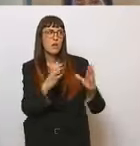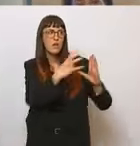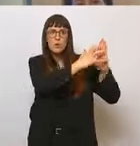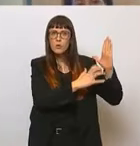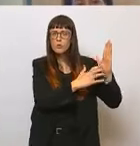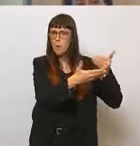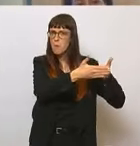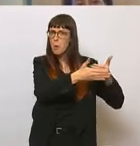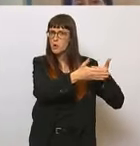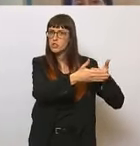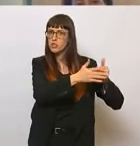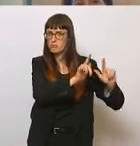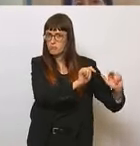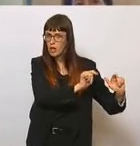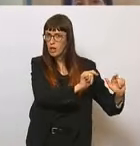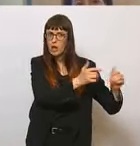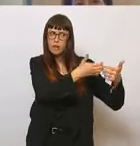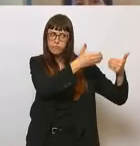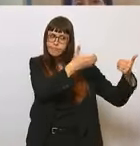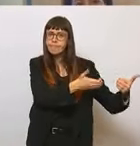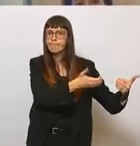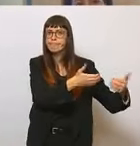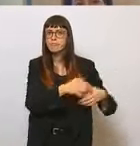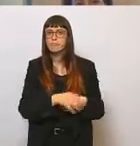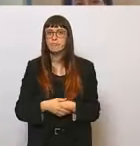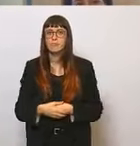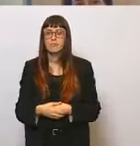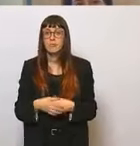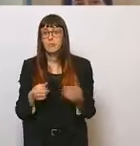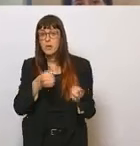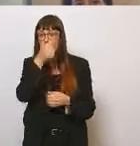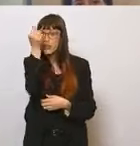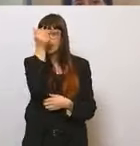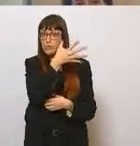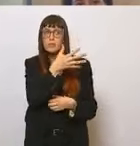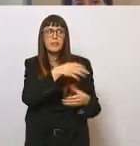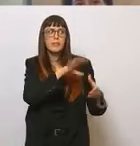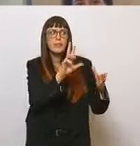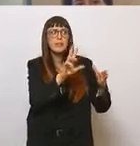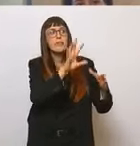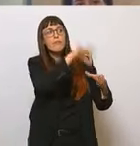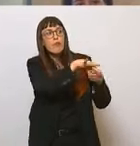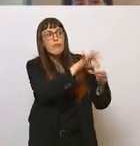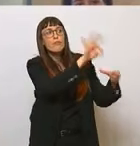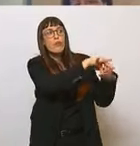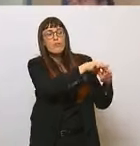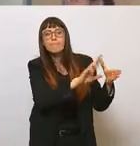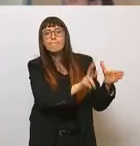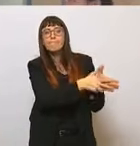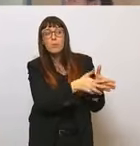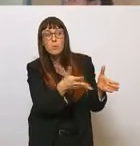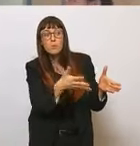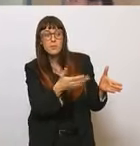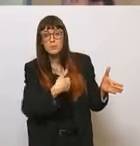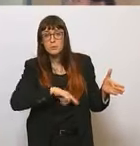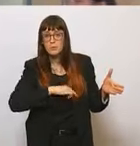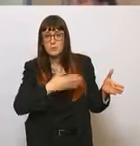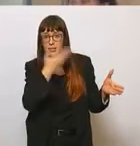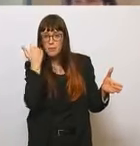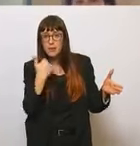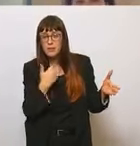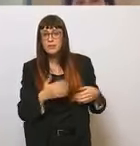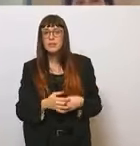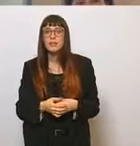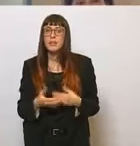sera adopté aux États-Unis à l'avenir, mais on voit déjà dans les